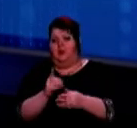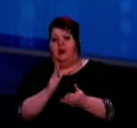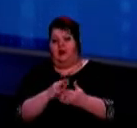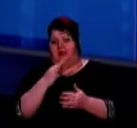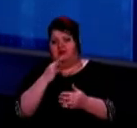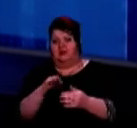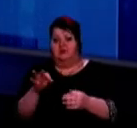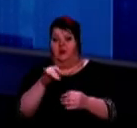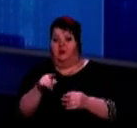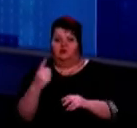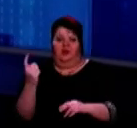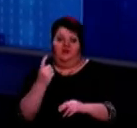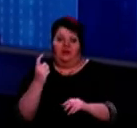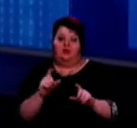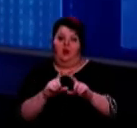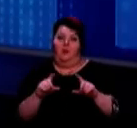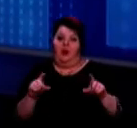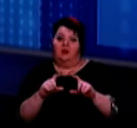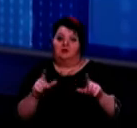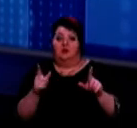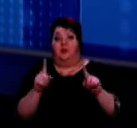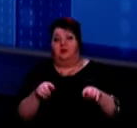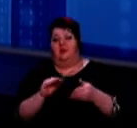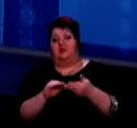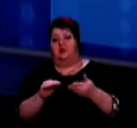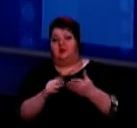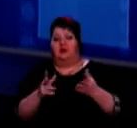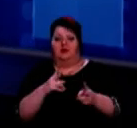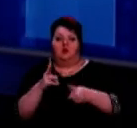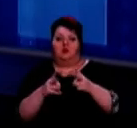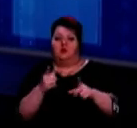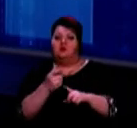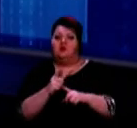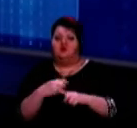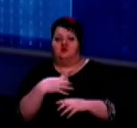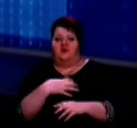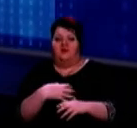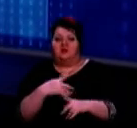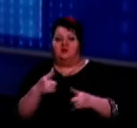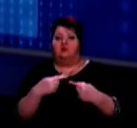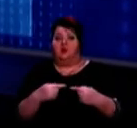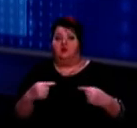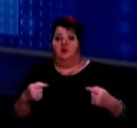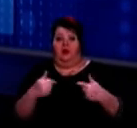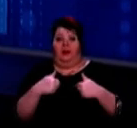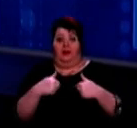про це власнику магазину або навіть написати якусь скаргу. Тому що це дуже важливо, щоб товари, які